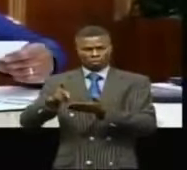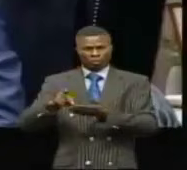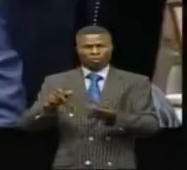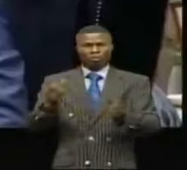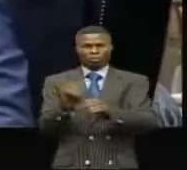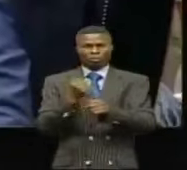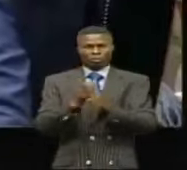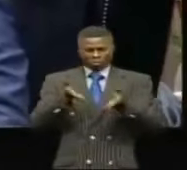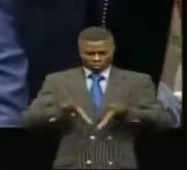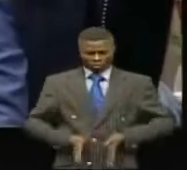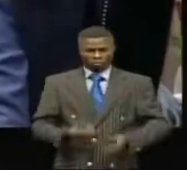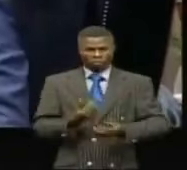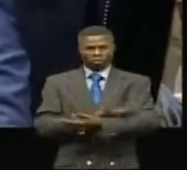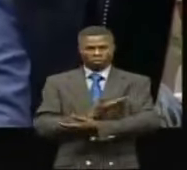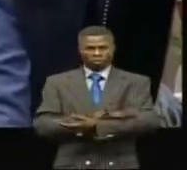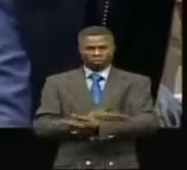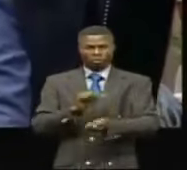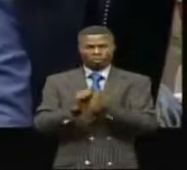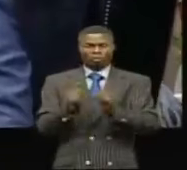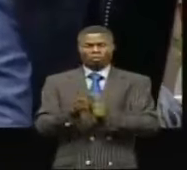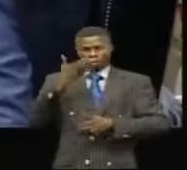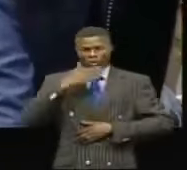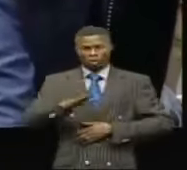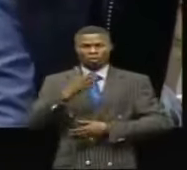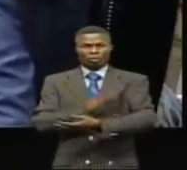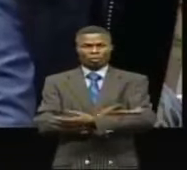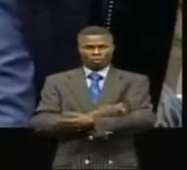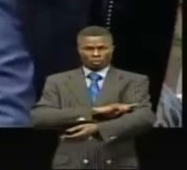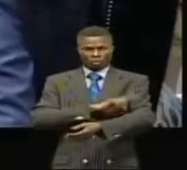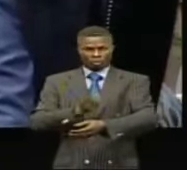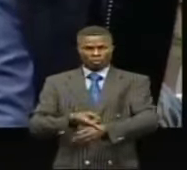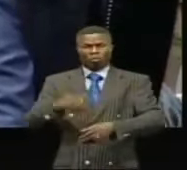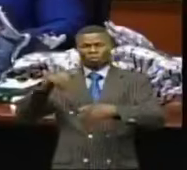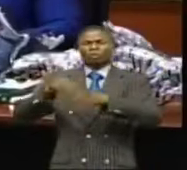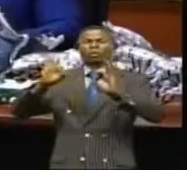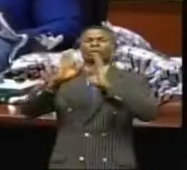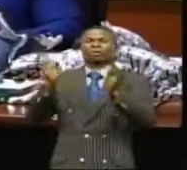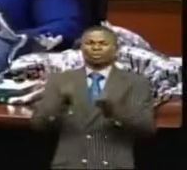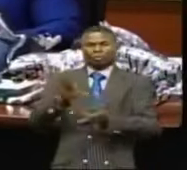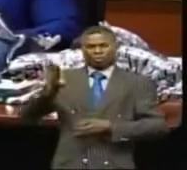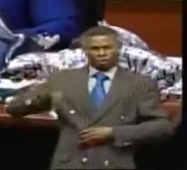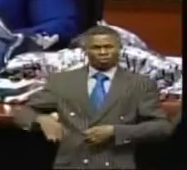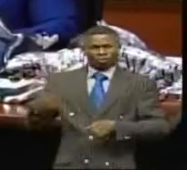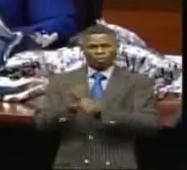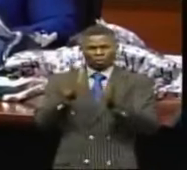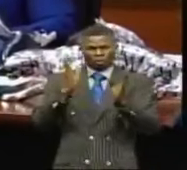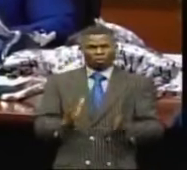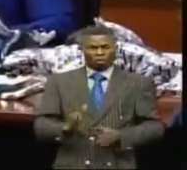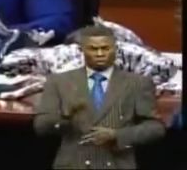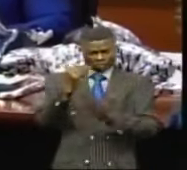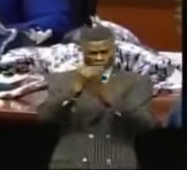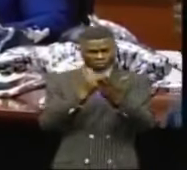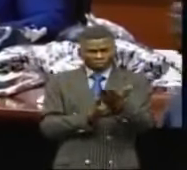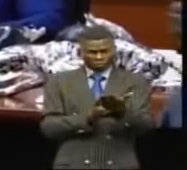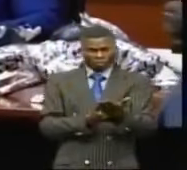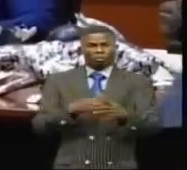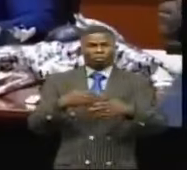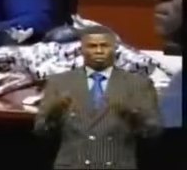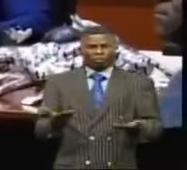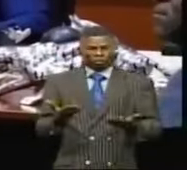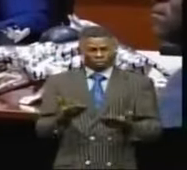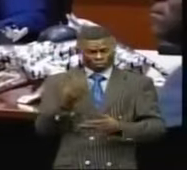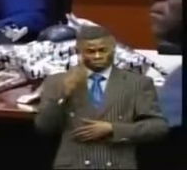prénatales, des allocations de maternité et des allocations familiales au profit des travailleurs affiliés. En effet, il